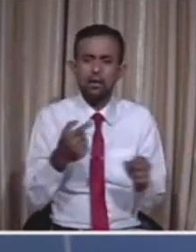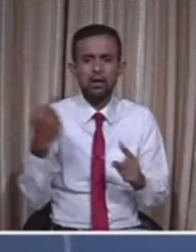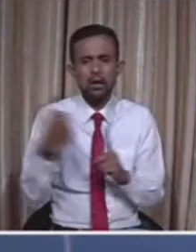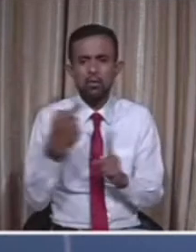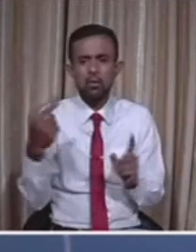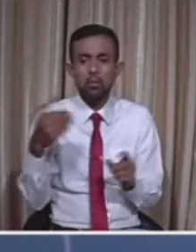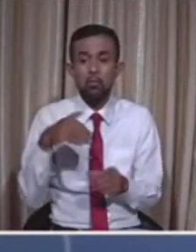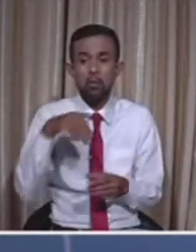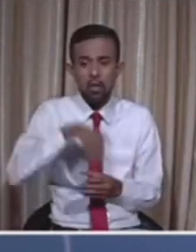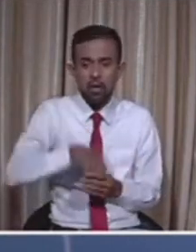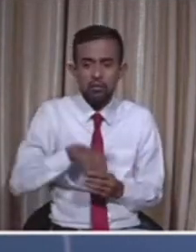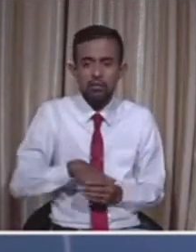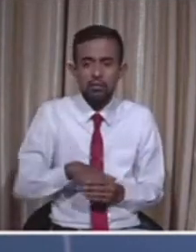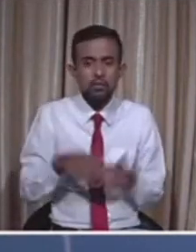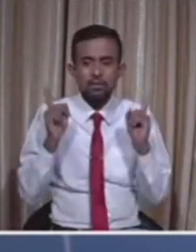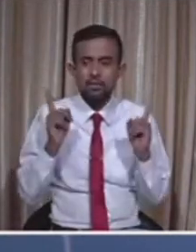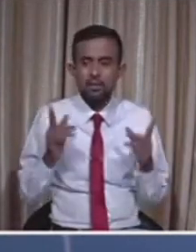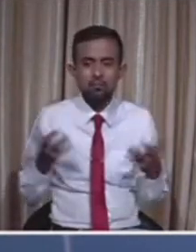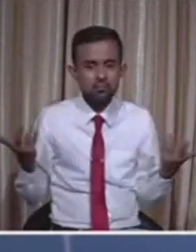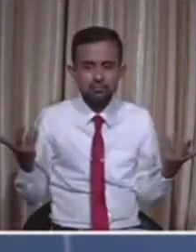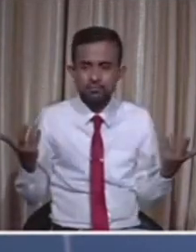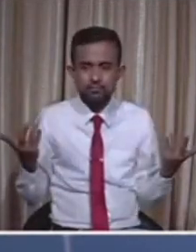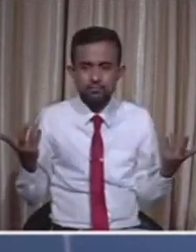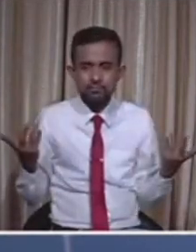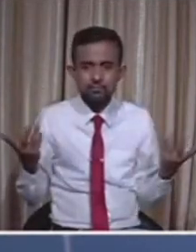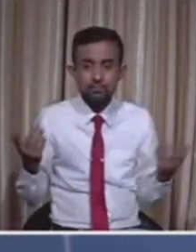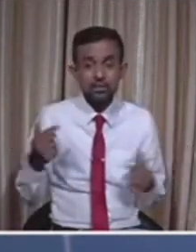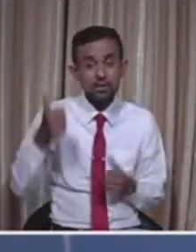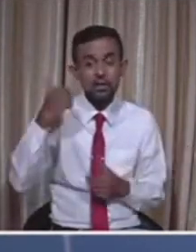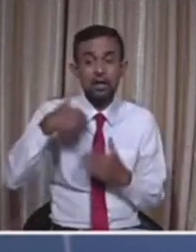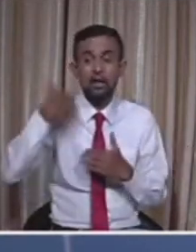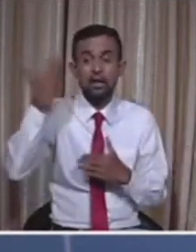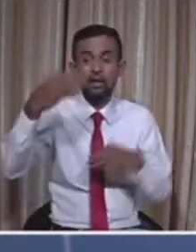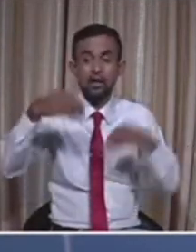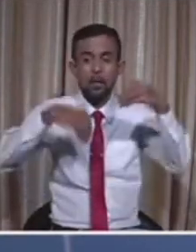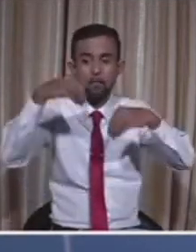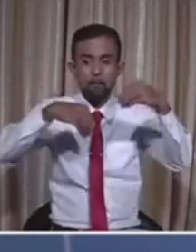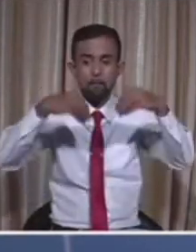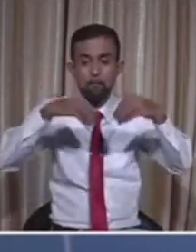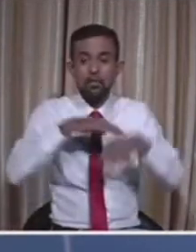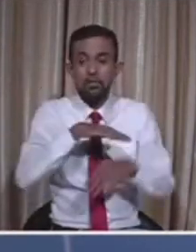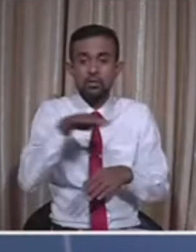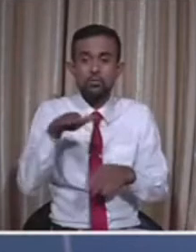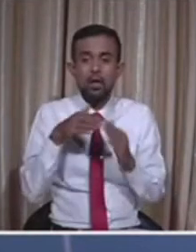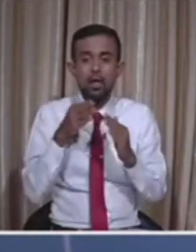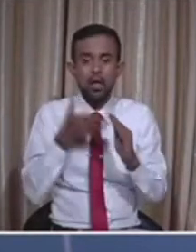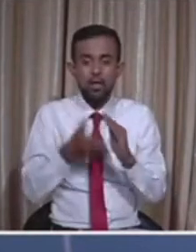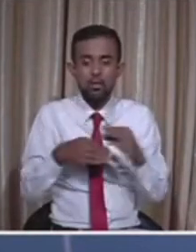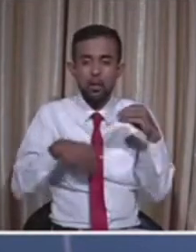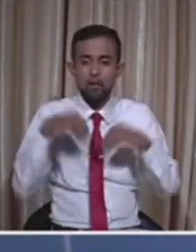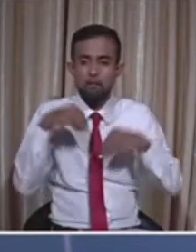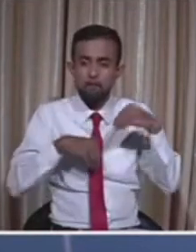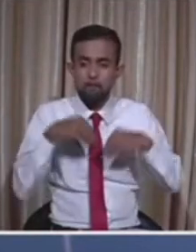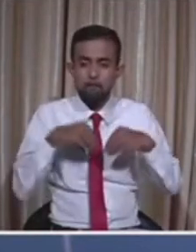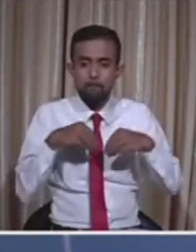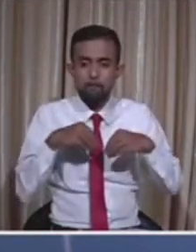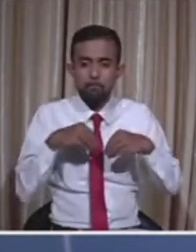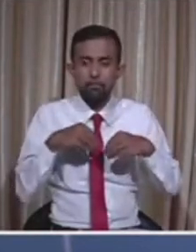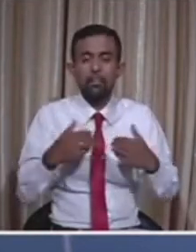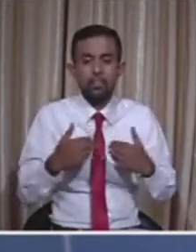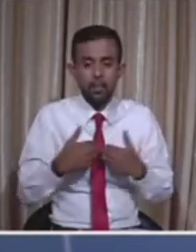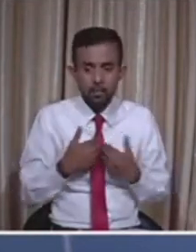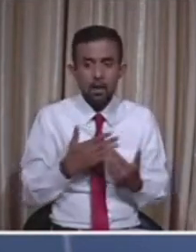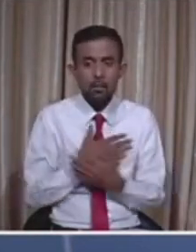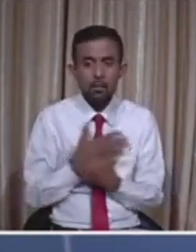මේක ඇතුලේ එහෙ සෙල්ලම් බෑ. අපි එදා එළිය දේශපාලනය කරන්නේත් මේ සභා ගර්භය ඇතුලේ දේශපාලනය කරන්නේත්